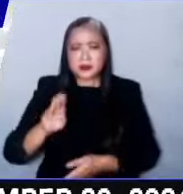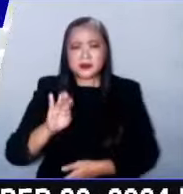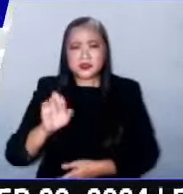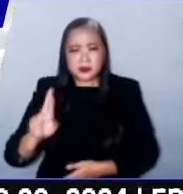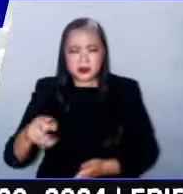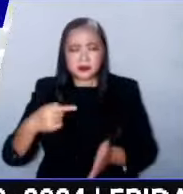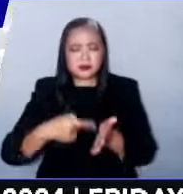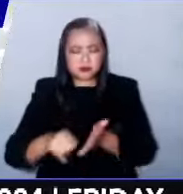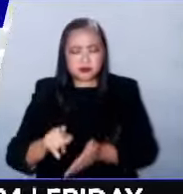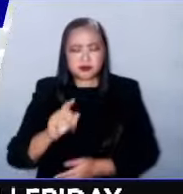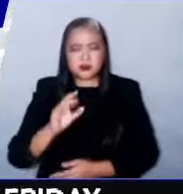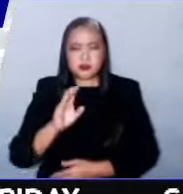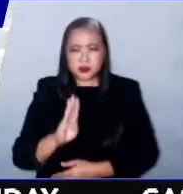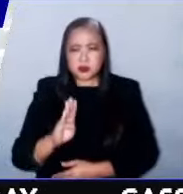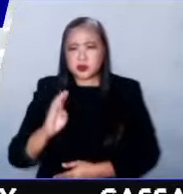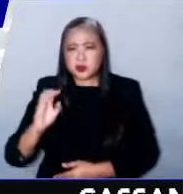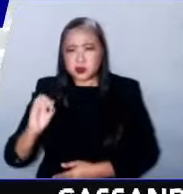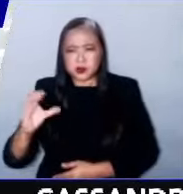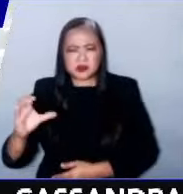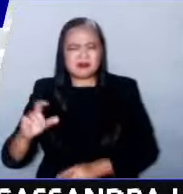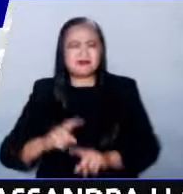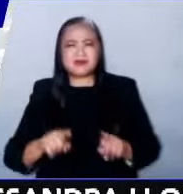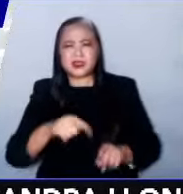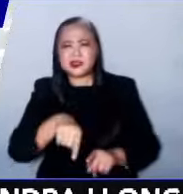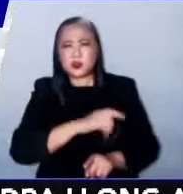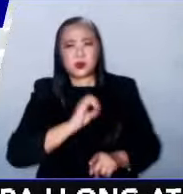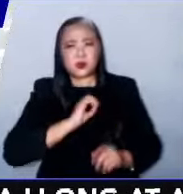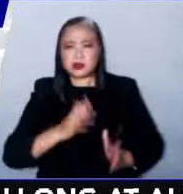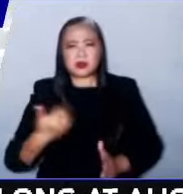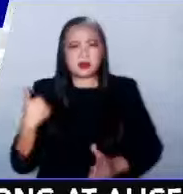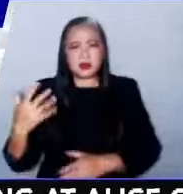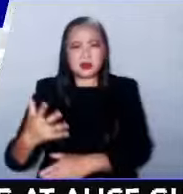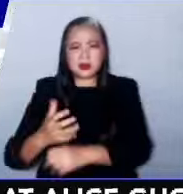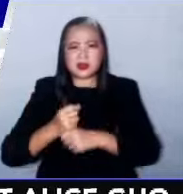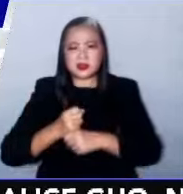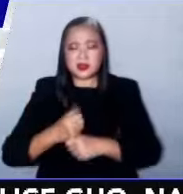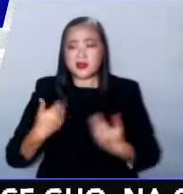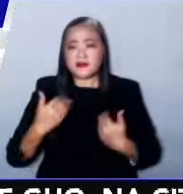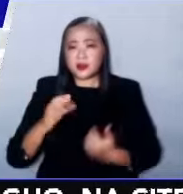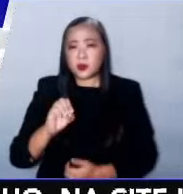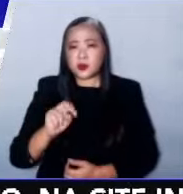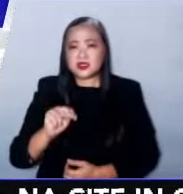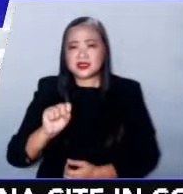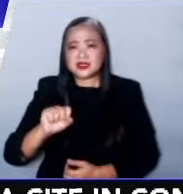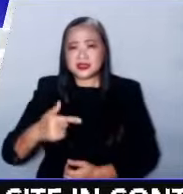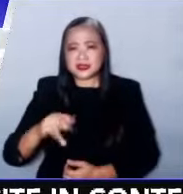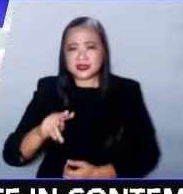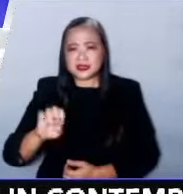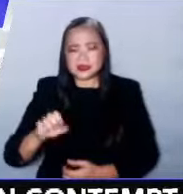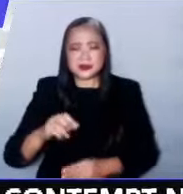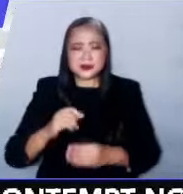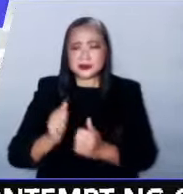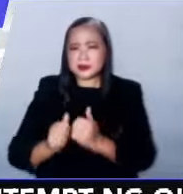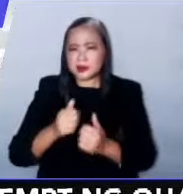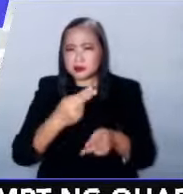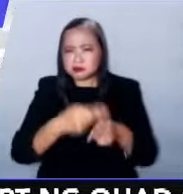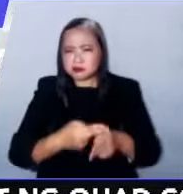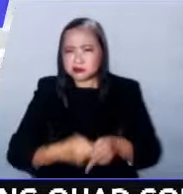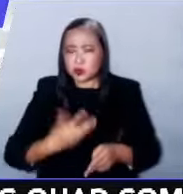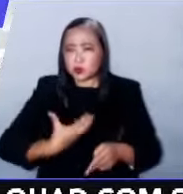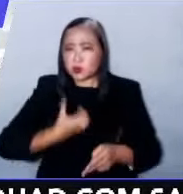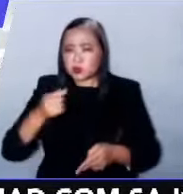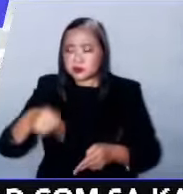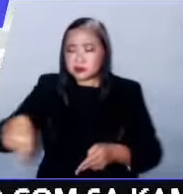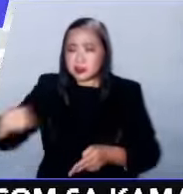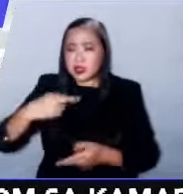inilalabas sa mga consignee. Nasa 20 consignee ang nasa listahan nilang nagmamay-ari ng mga hindi pa inilalabas sa kargamento. Sumulat